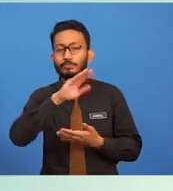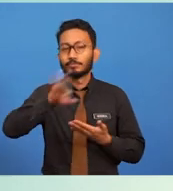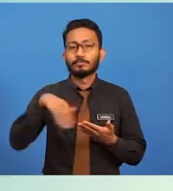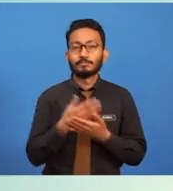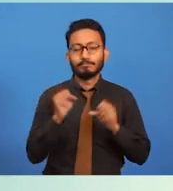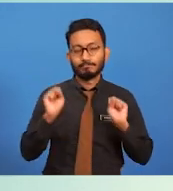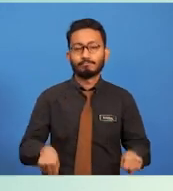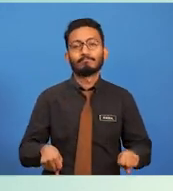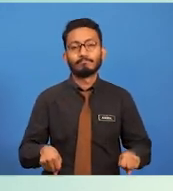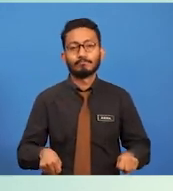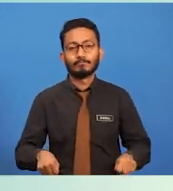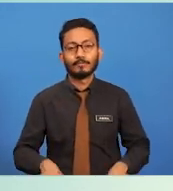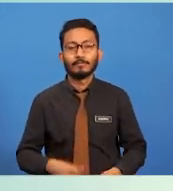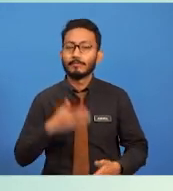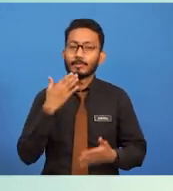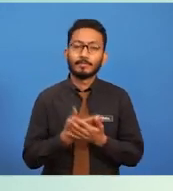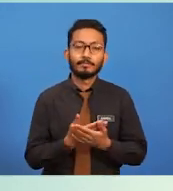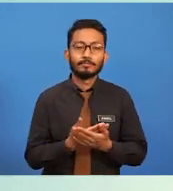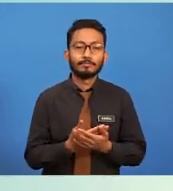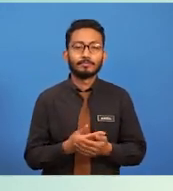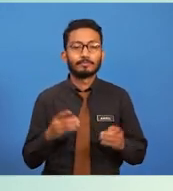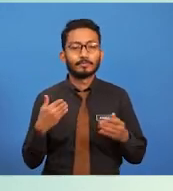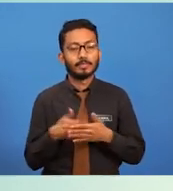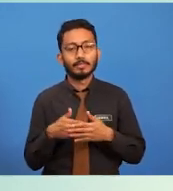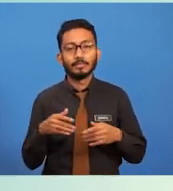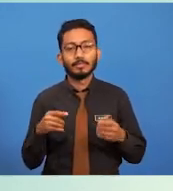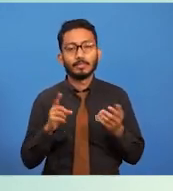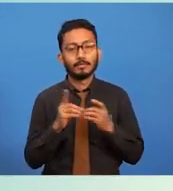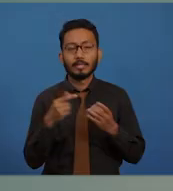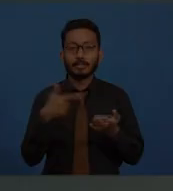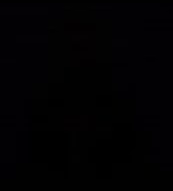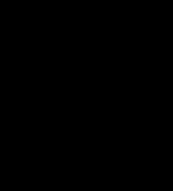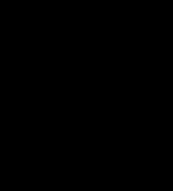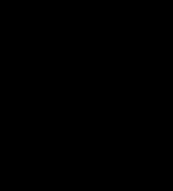boleh. Baiklah, sehingga bertemu lagi. Bye.